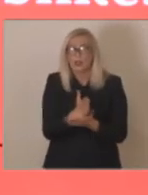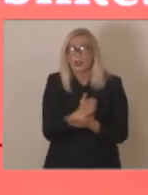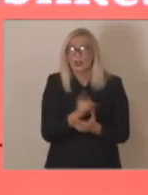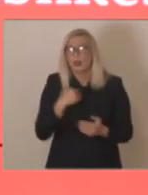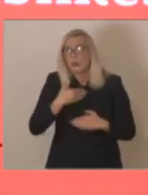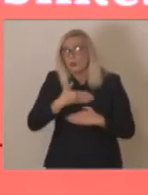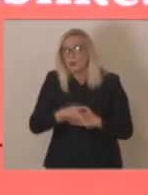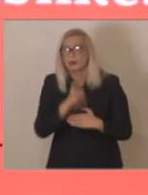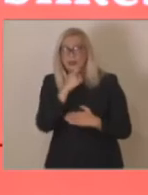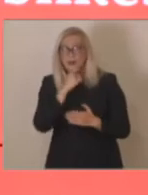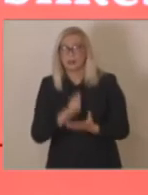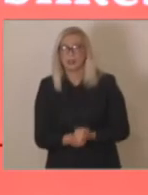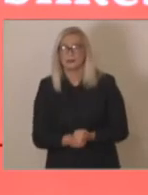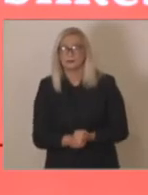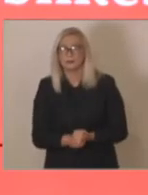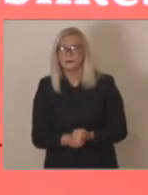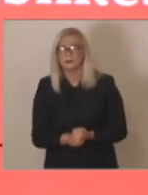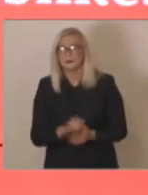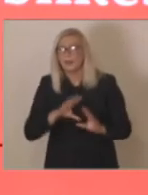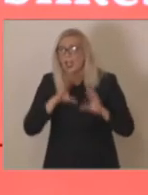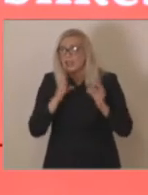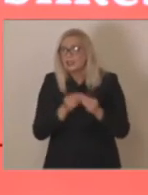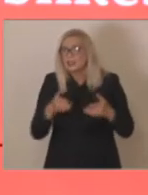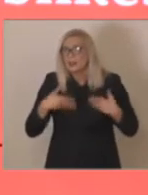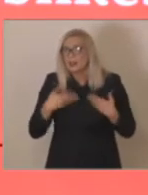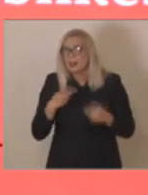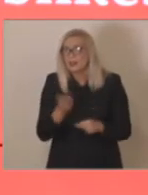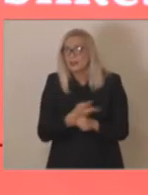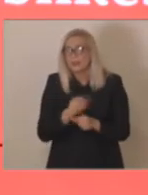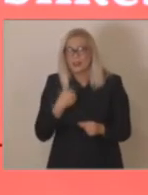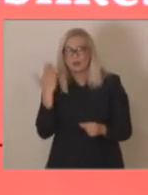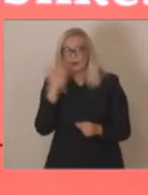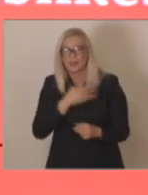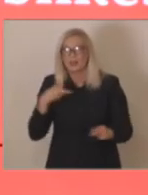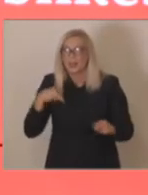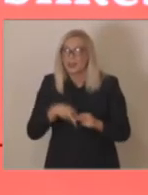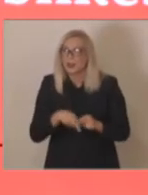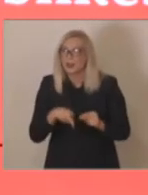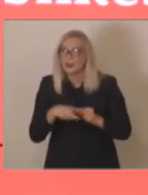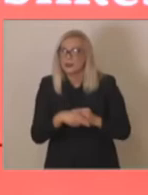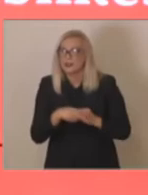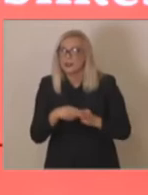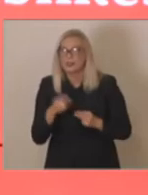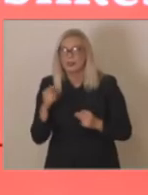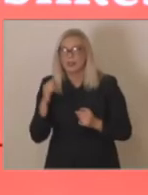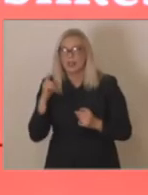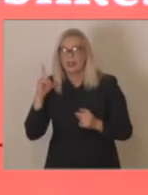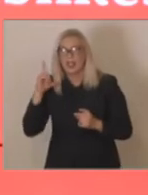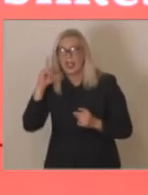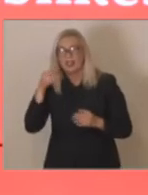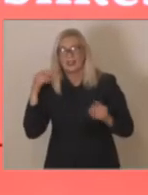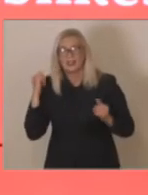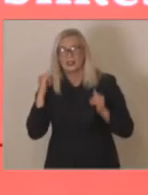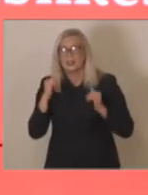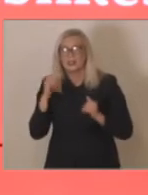економијата. Може би и сите млади во земјата ќе успееме да го спречиме одливот на мозоци и